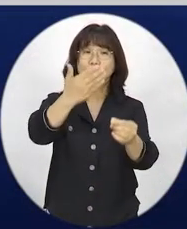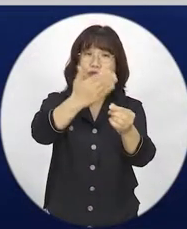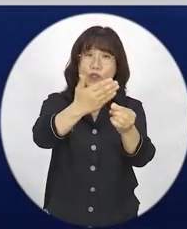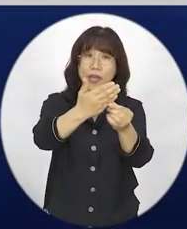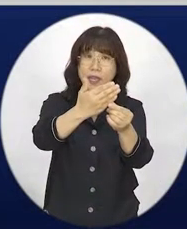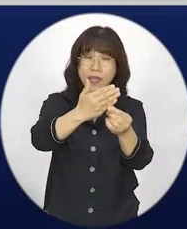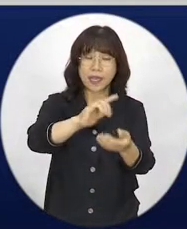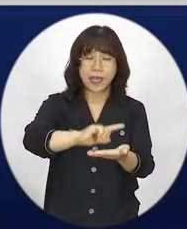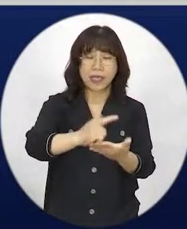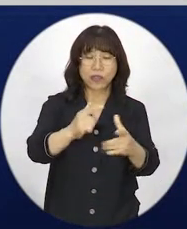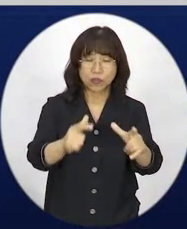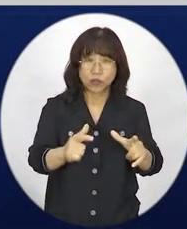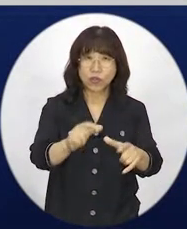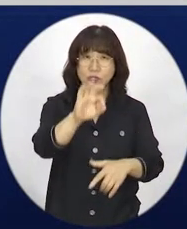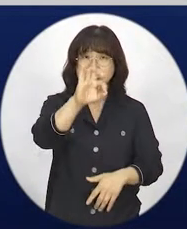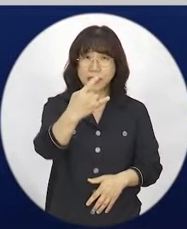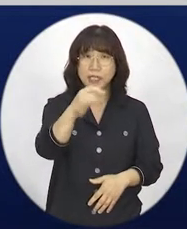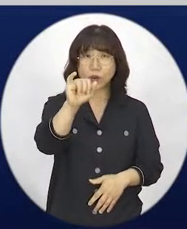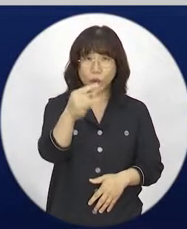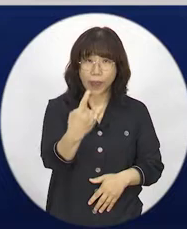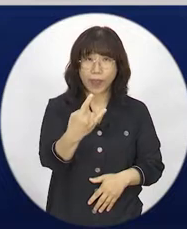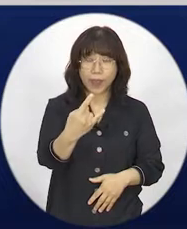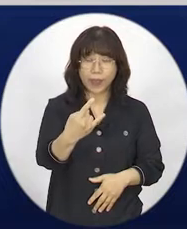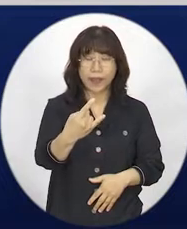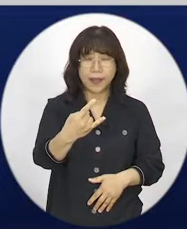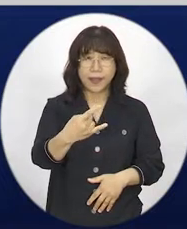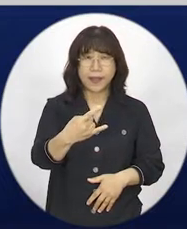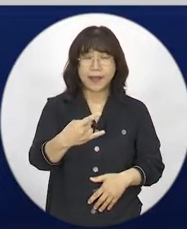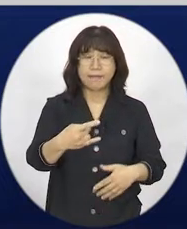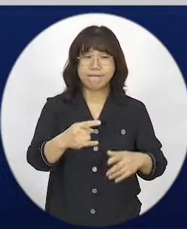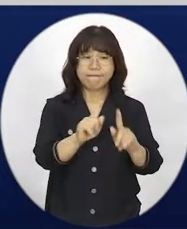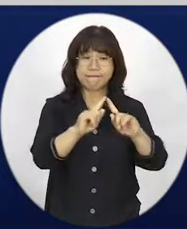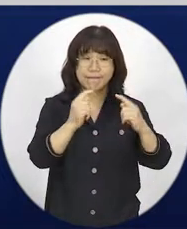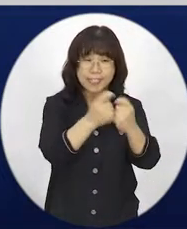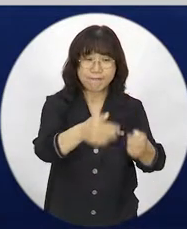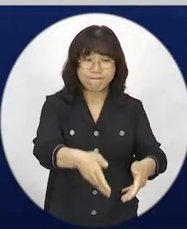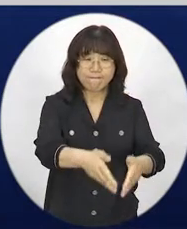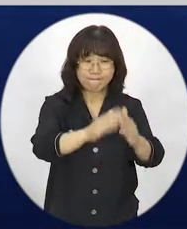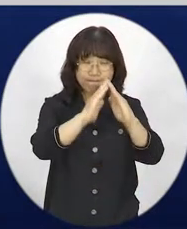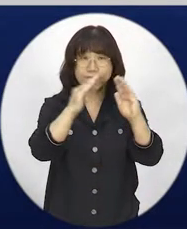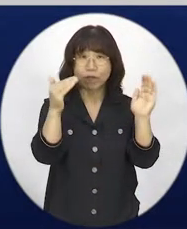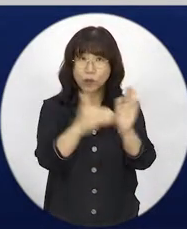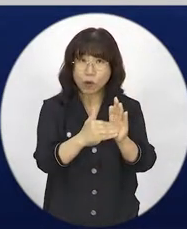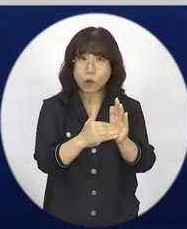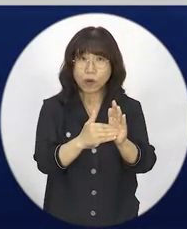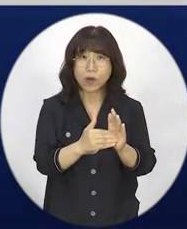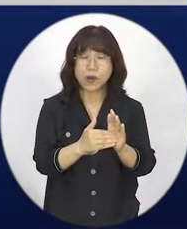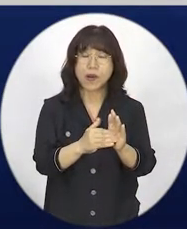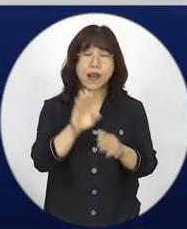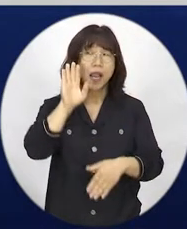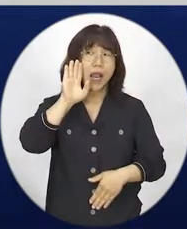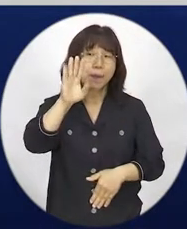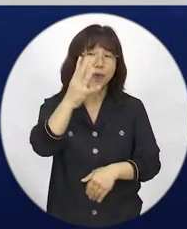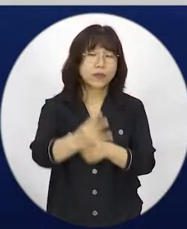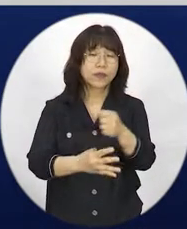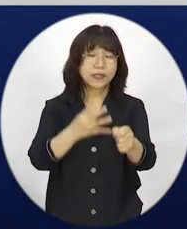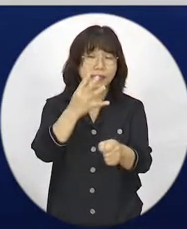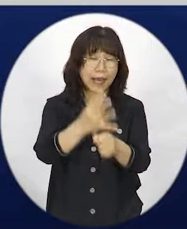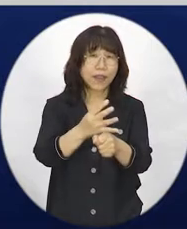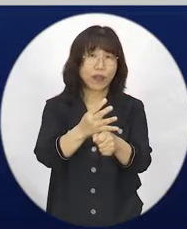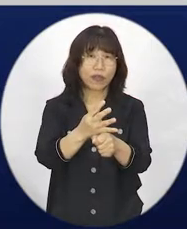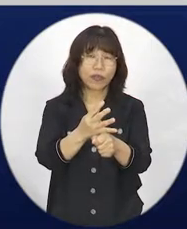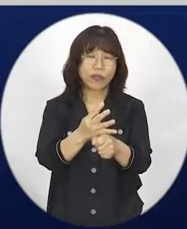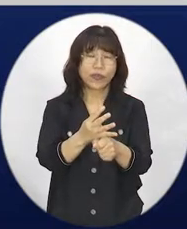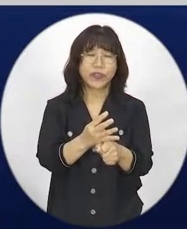제9대 서울특별시 강서구의회가 원구성을 마치고 지난 11일 개원식을 시작으로 4년간의